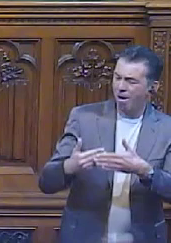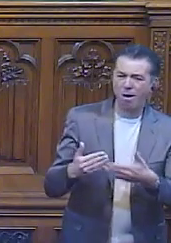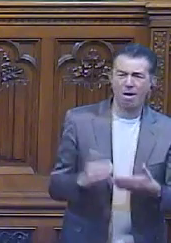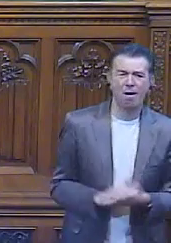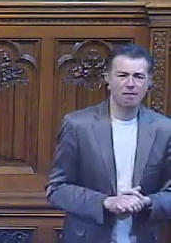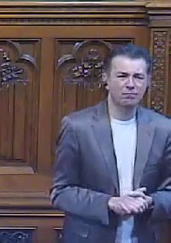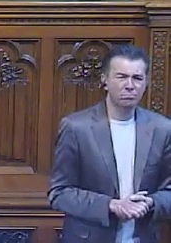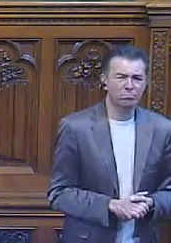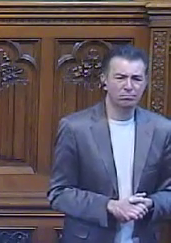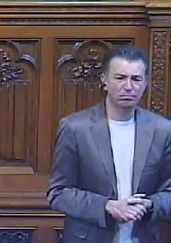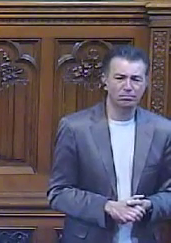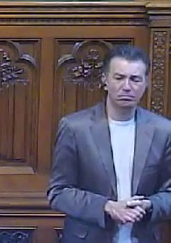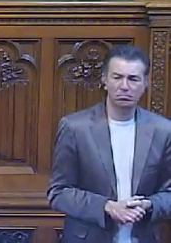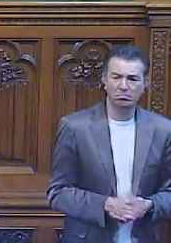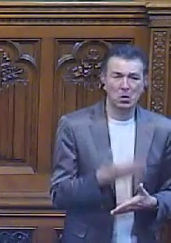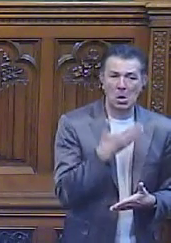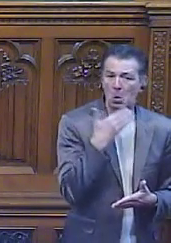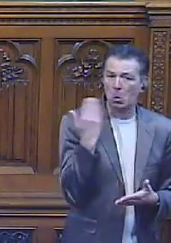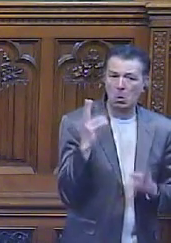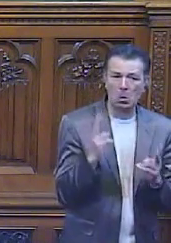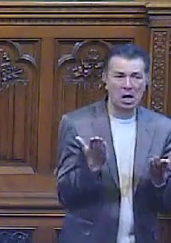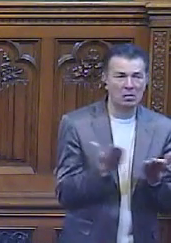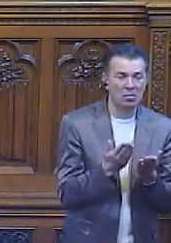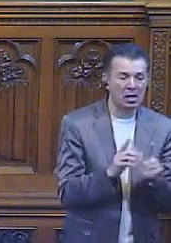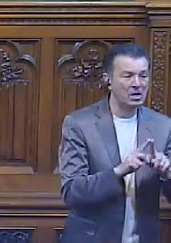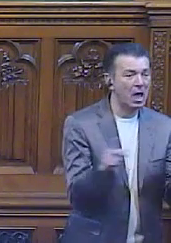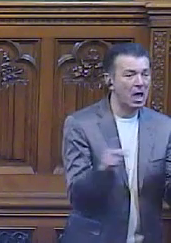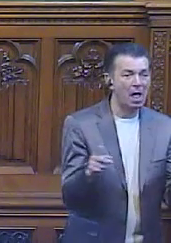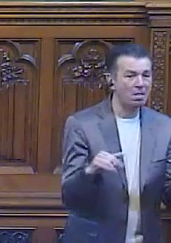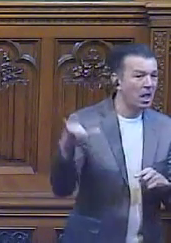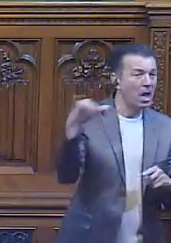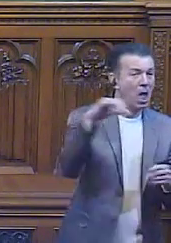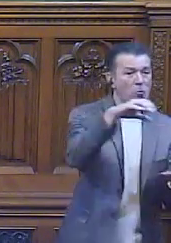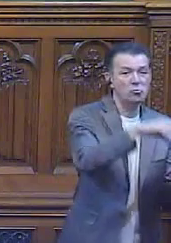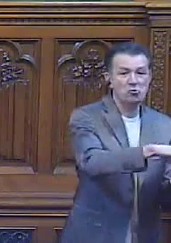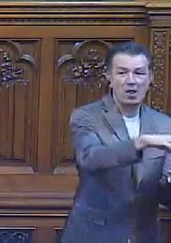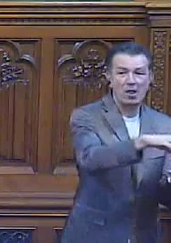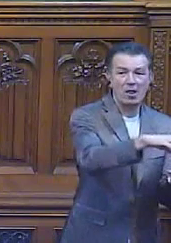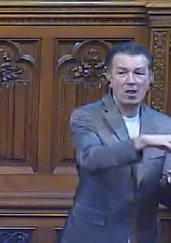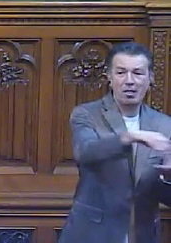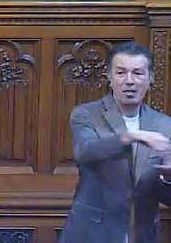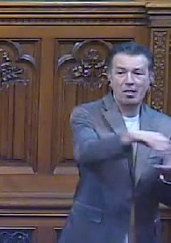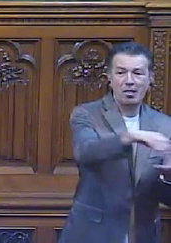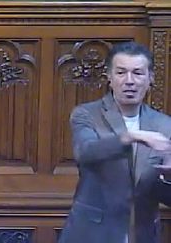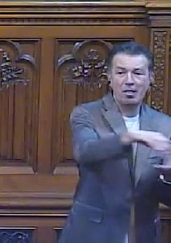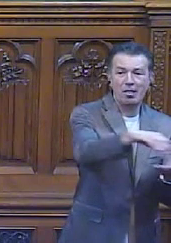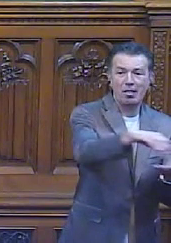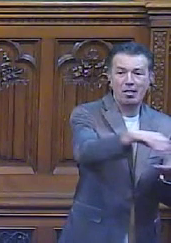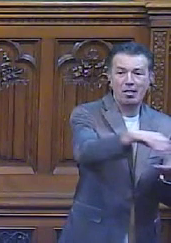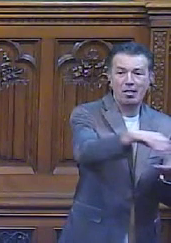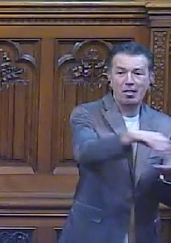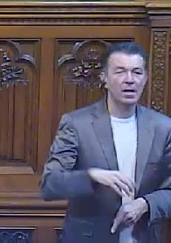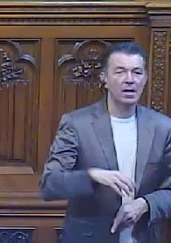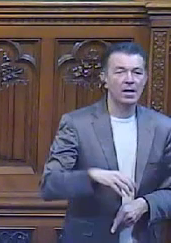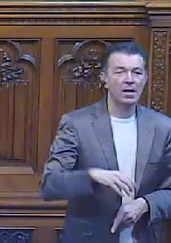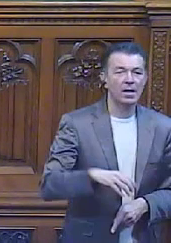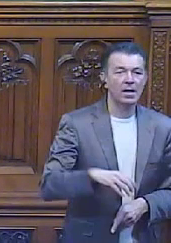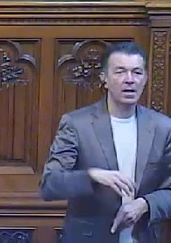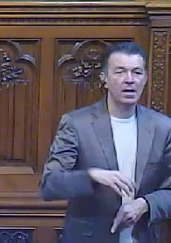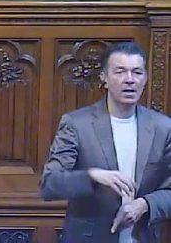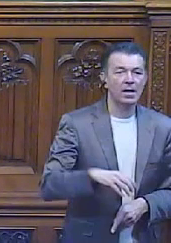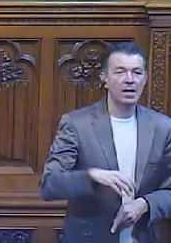wohl kaum einen Vergleich mit anderen Metropolen standhält. Ich vergleiche nur Wien